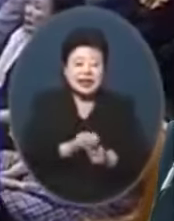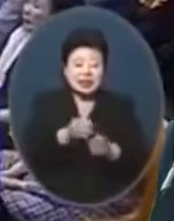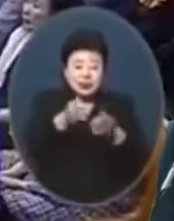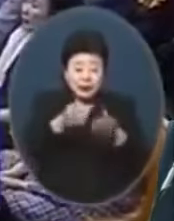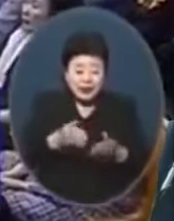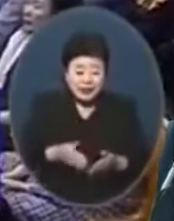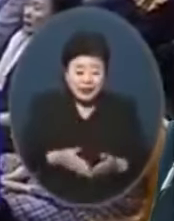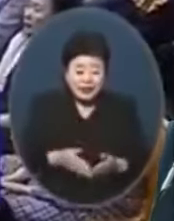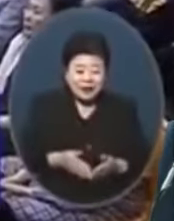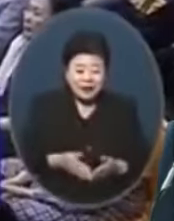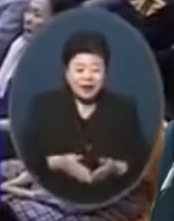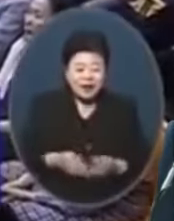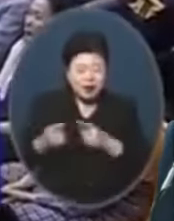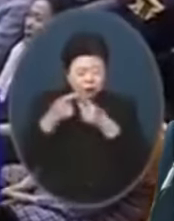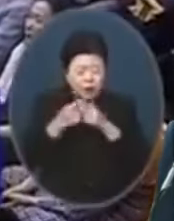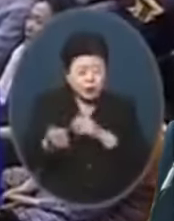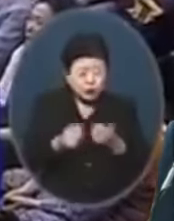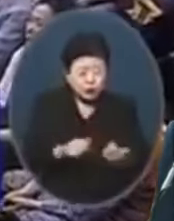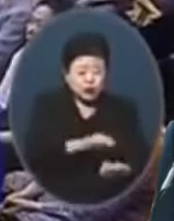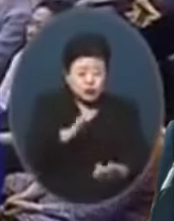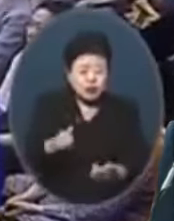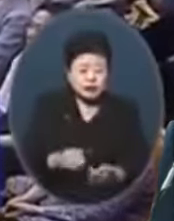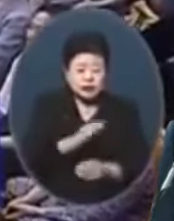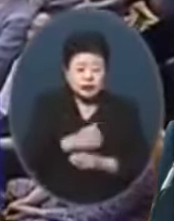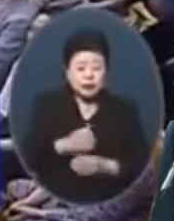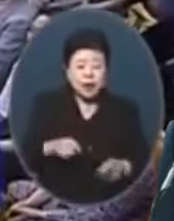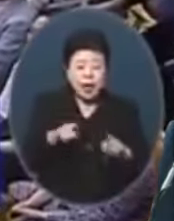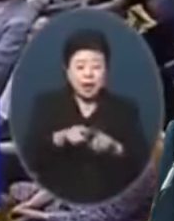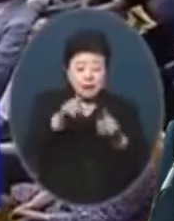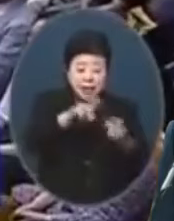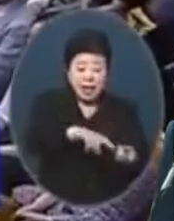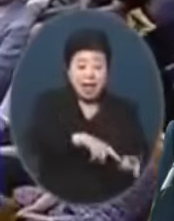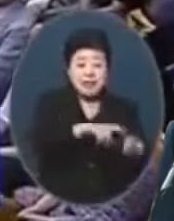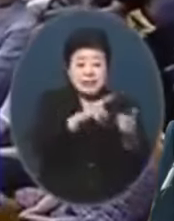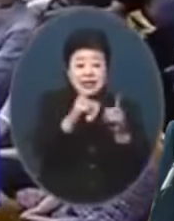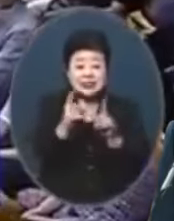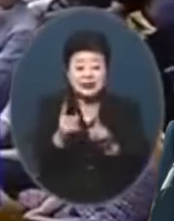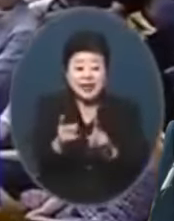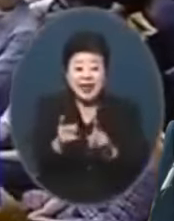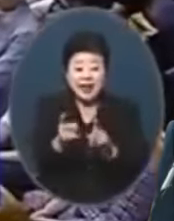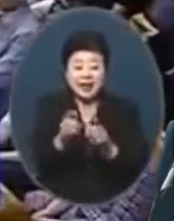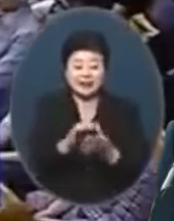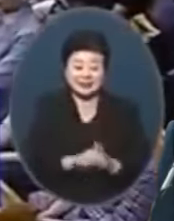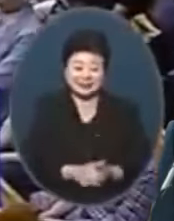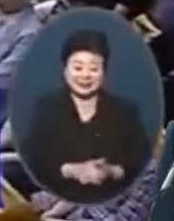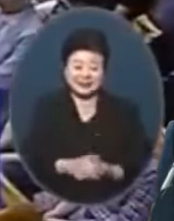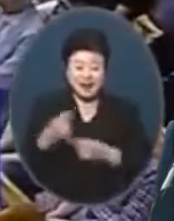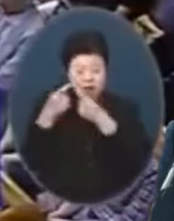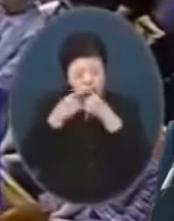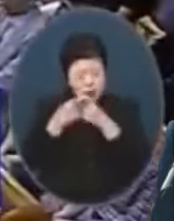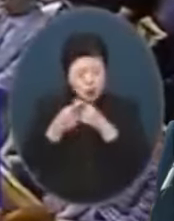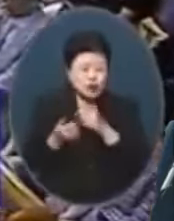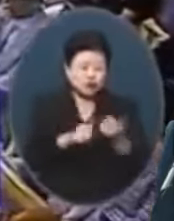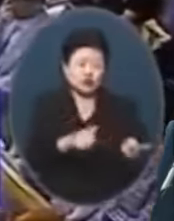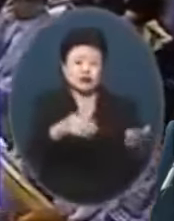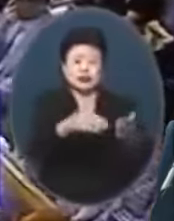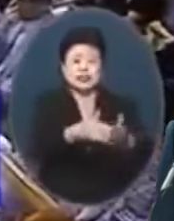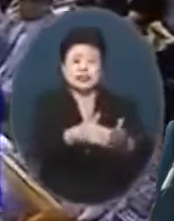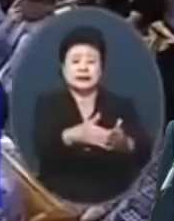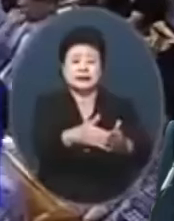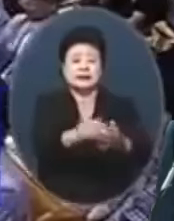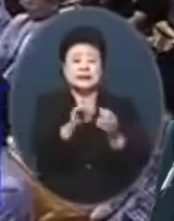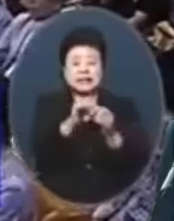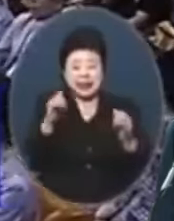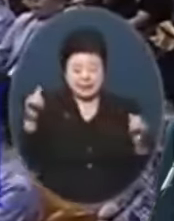인하여 허물로 죽은 우리를 그리스도와 함께 살리셨다. 허물로 우리 완전히 죽은